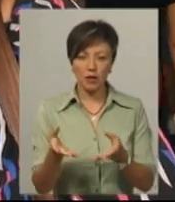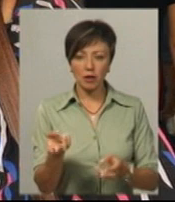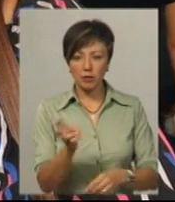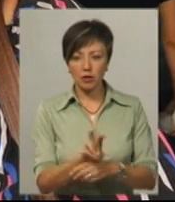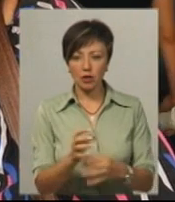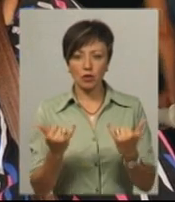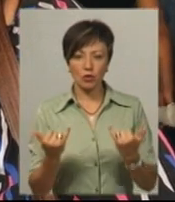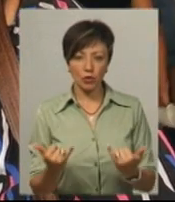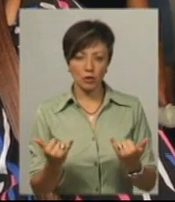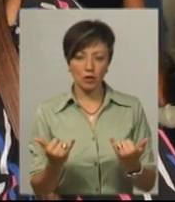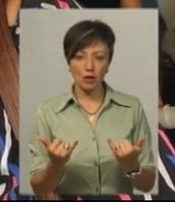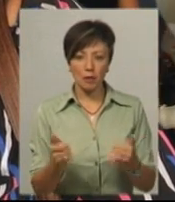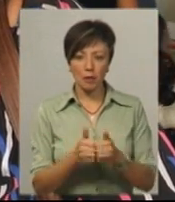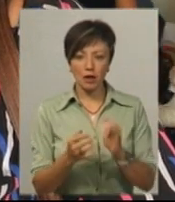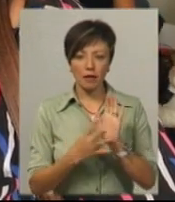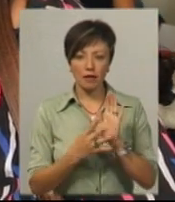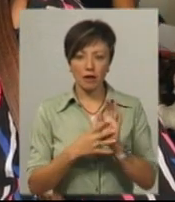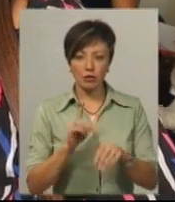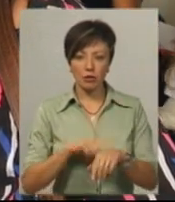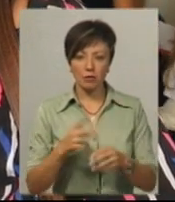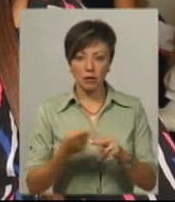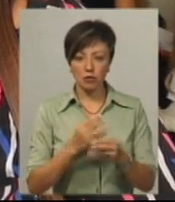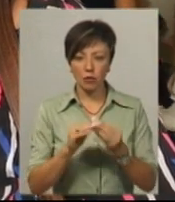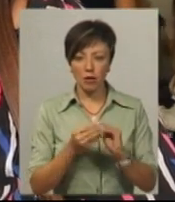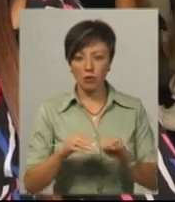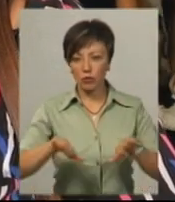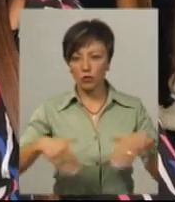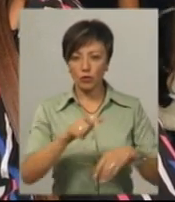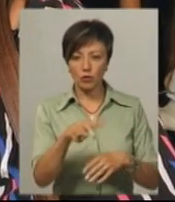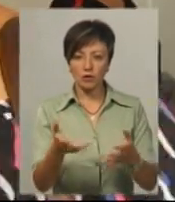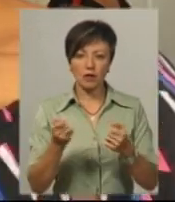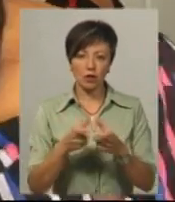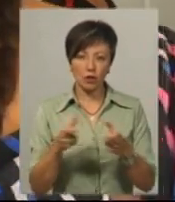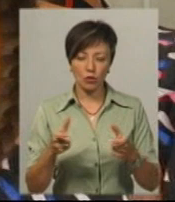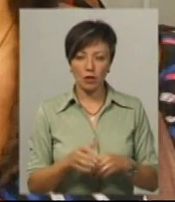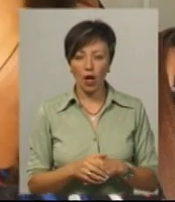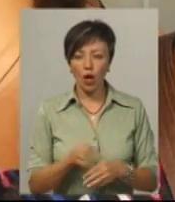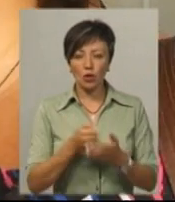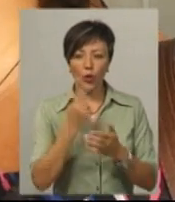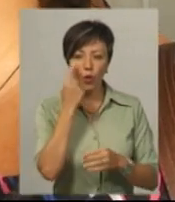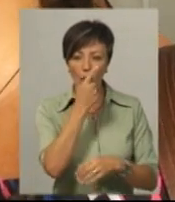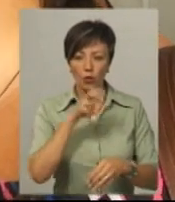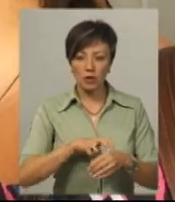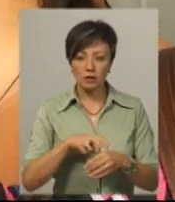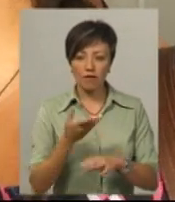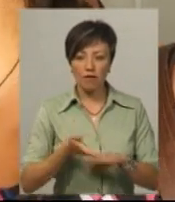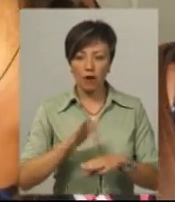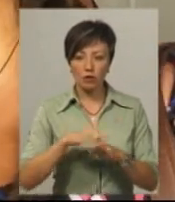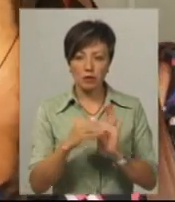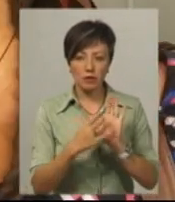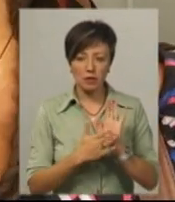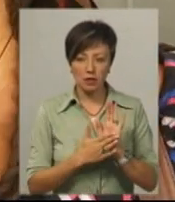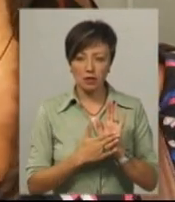Прийшла сьогодні біля 9-ї години, безпроблемно, людей не було, взяла талончик. До окуліста дуже важко записатися, що